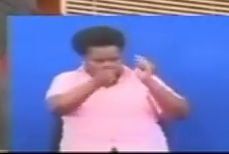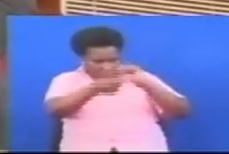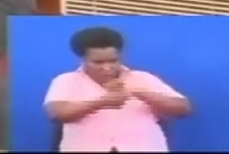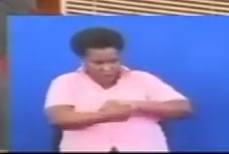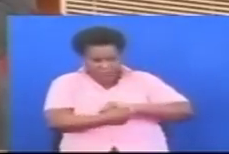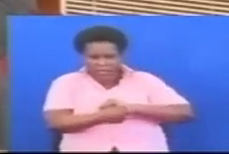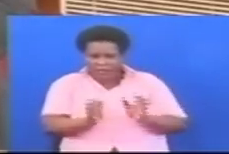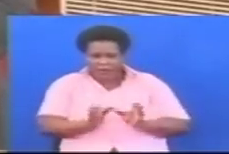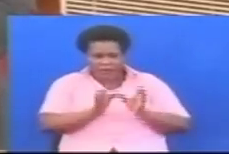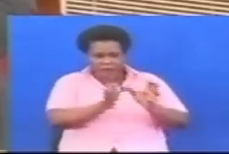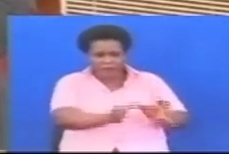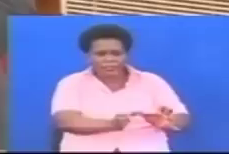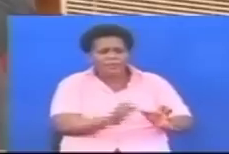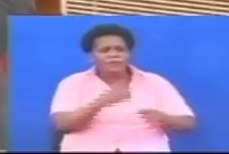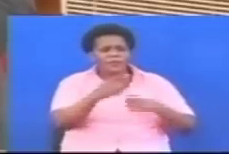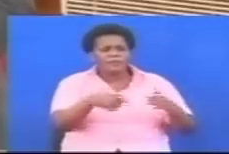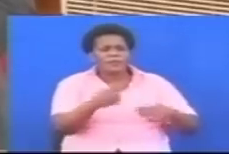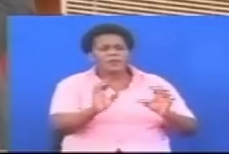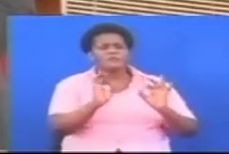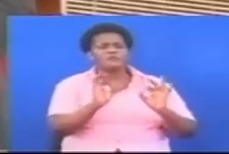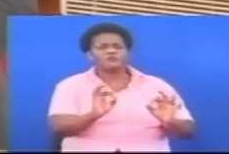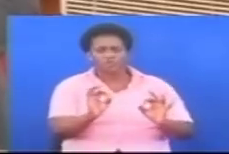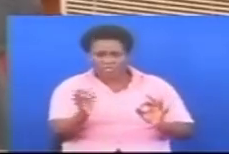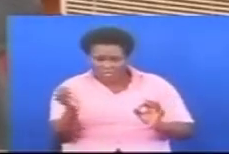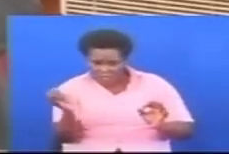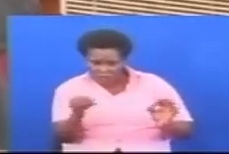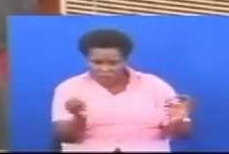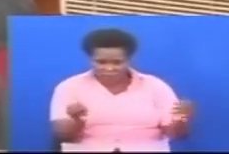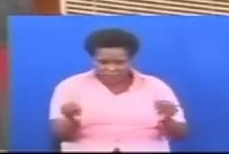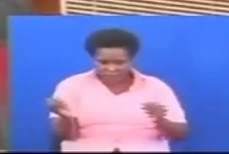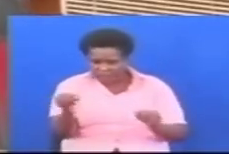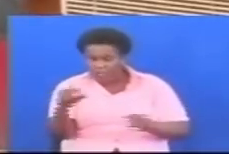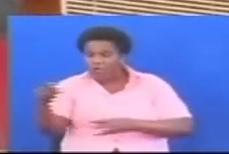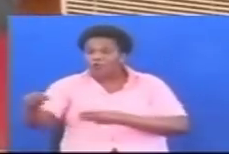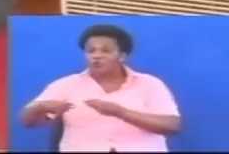yenye kuchochea maendeleo halisi ya uchumi wetu kama kwenye maji.